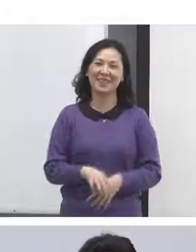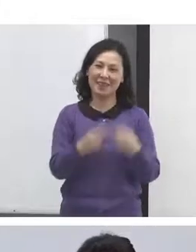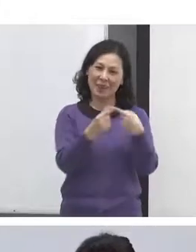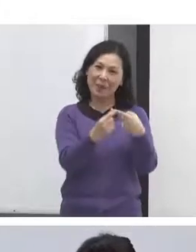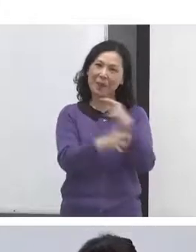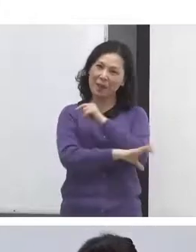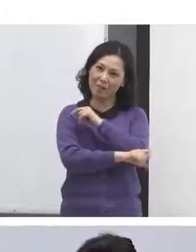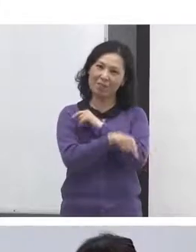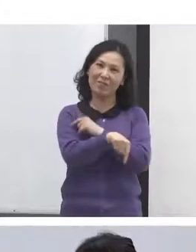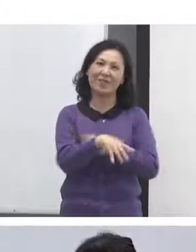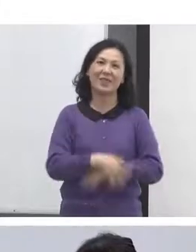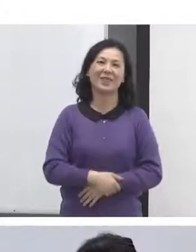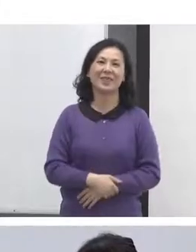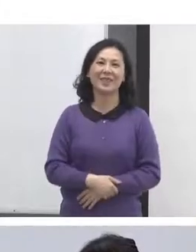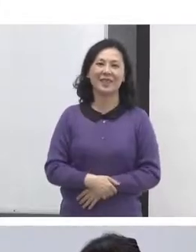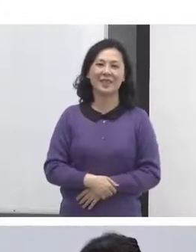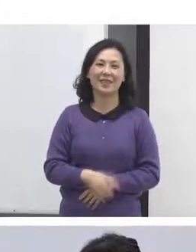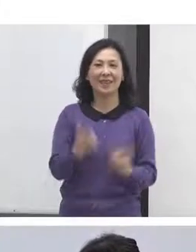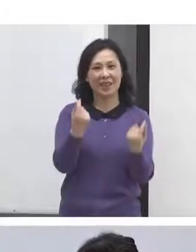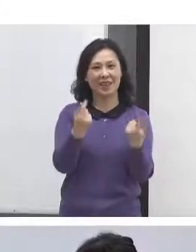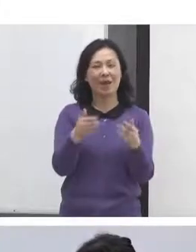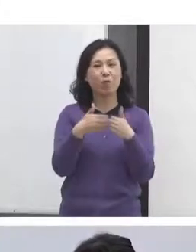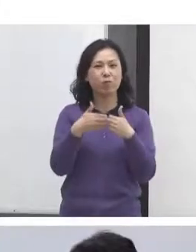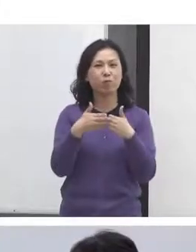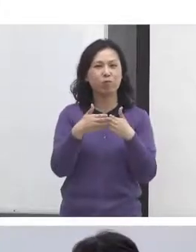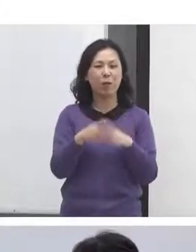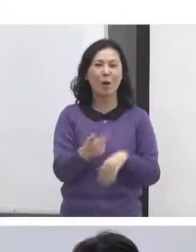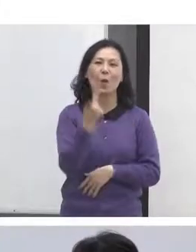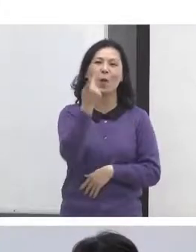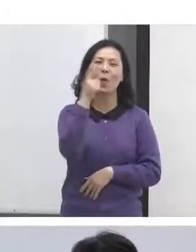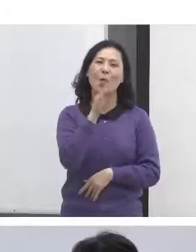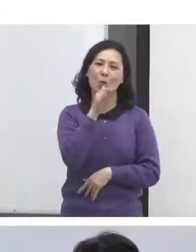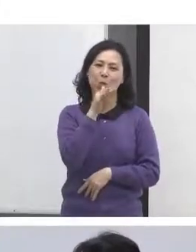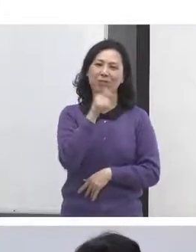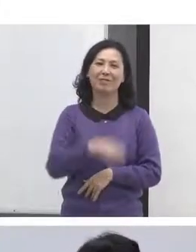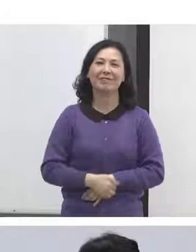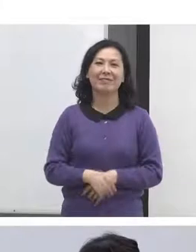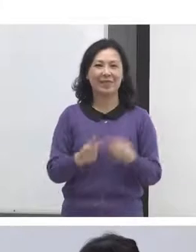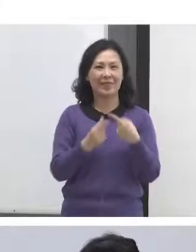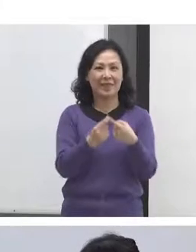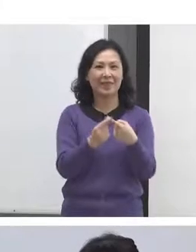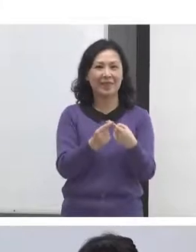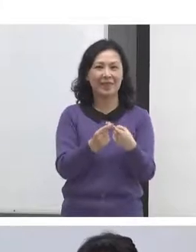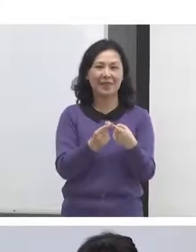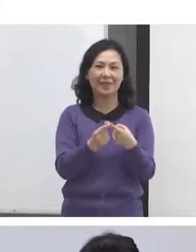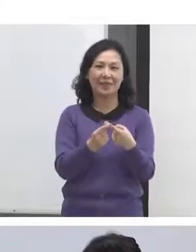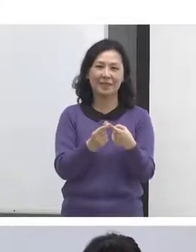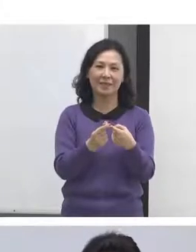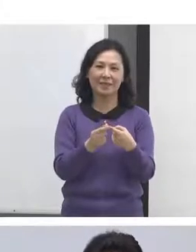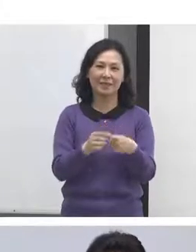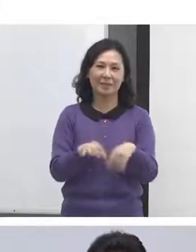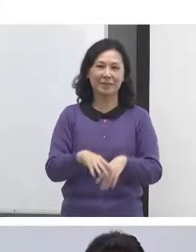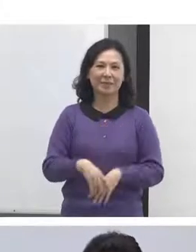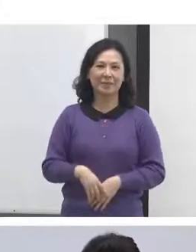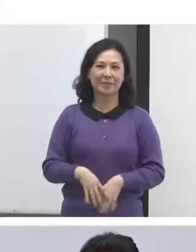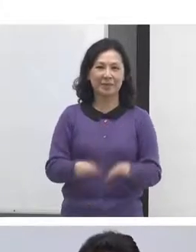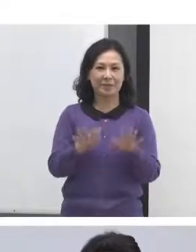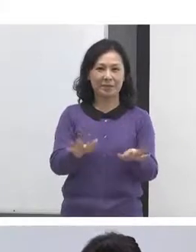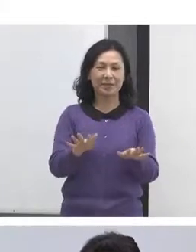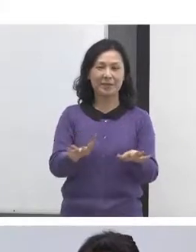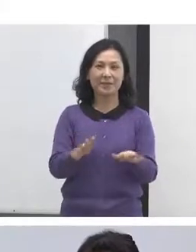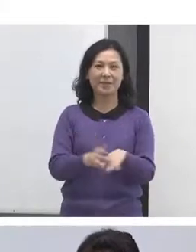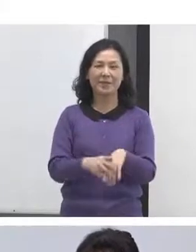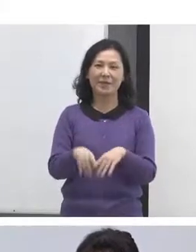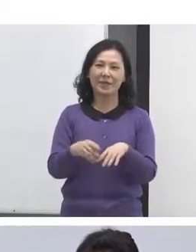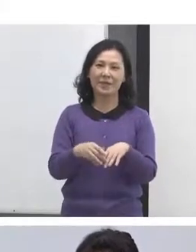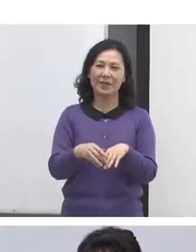但是我想可能还是需要稍微快速的讲一下哈。第一部分我讲的是，就是我们今天这个现在讲